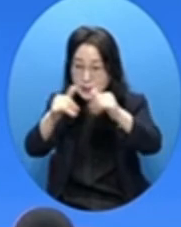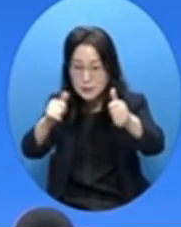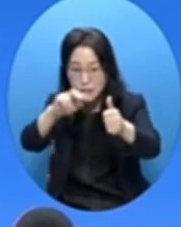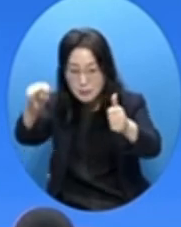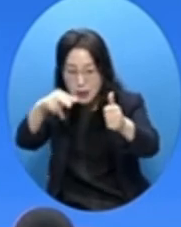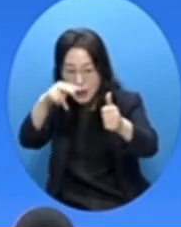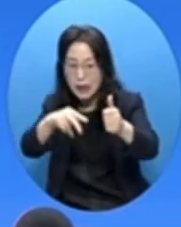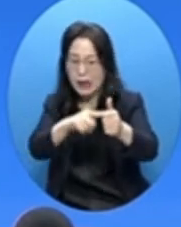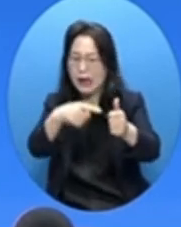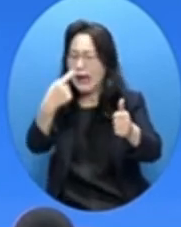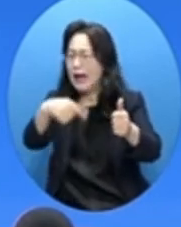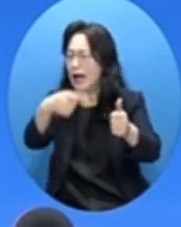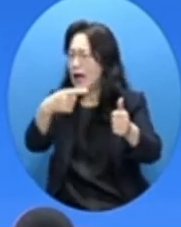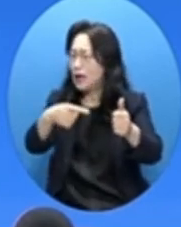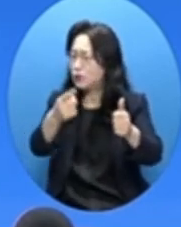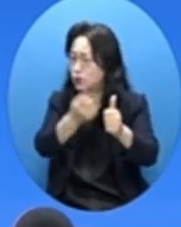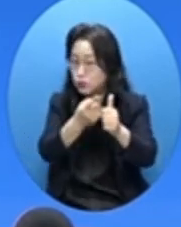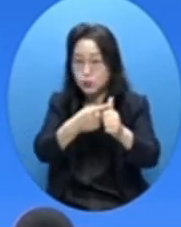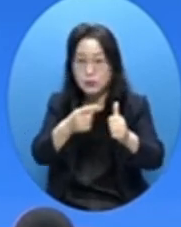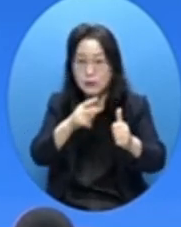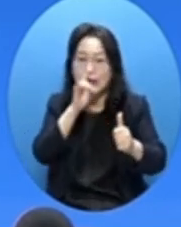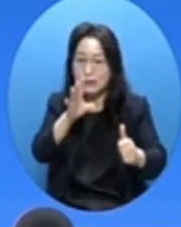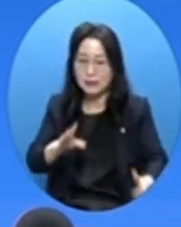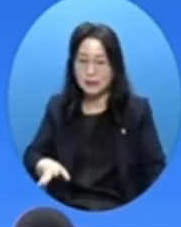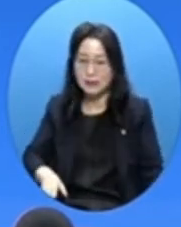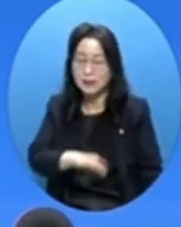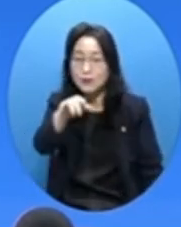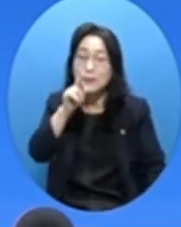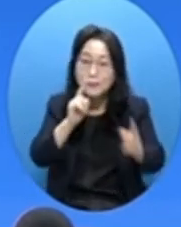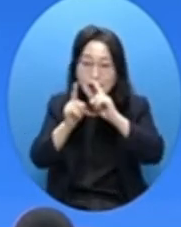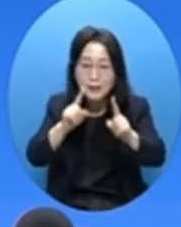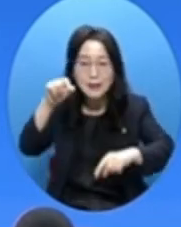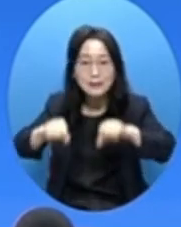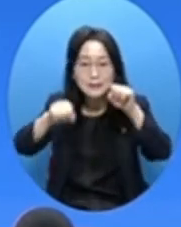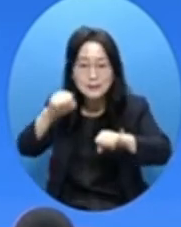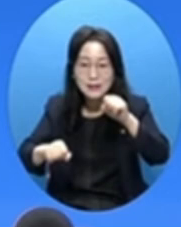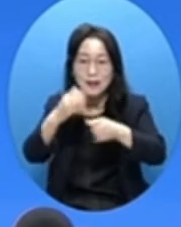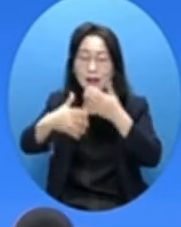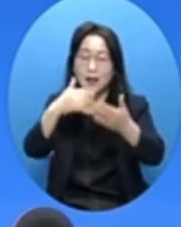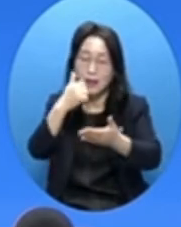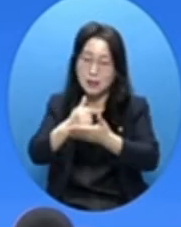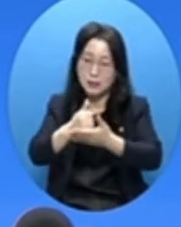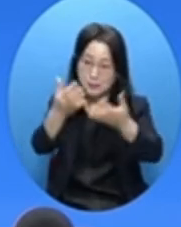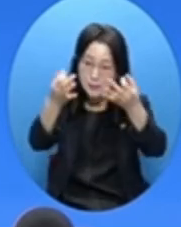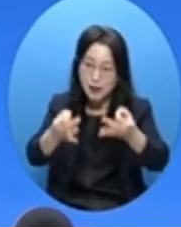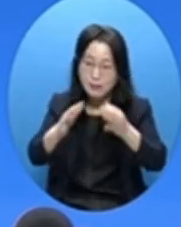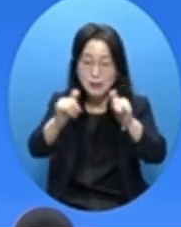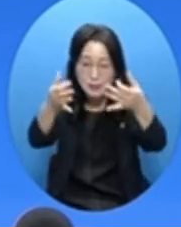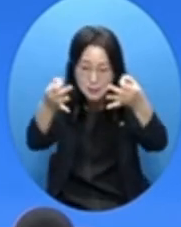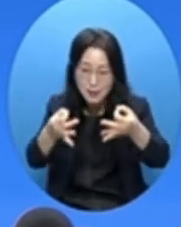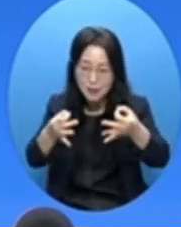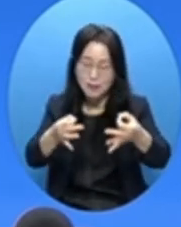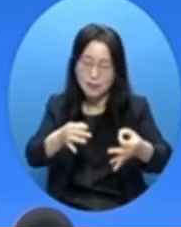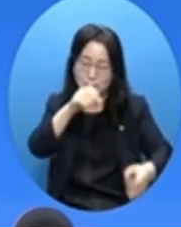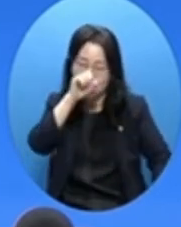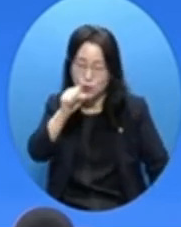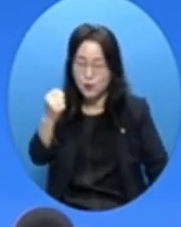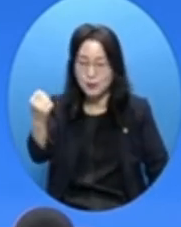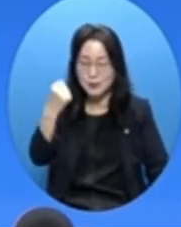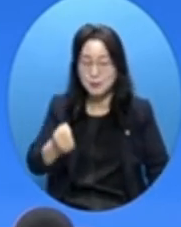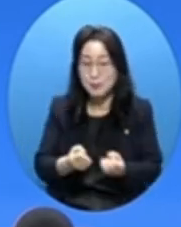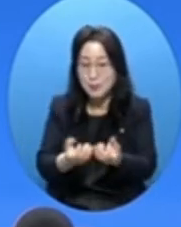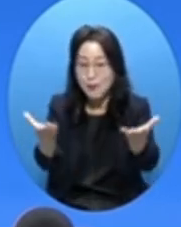다하고 비판을 받으면 안됩니다 우리들이 말과 행실이 1 앞에서 사랑 앞에서 38 끼치는 그런 모습이 될 때